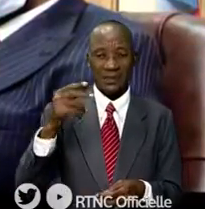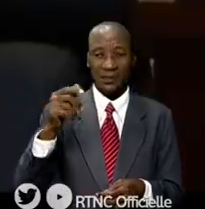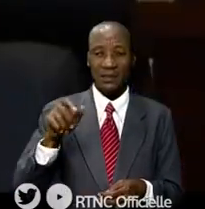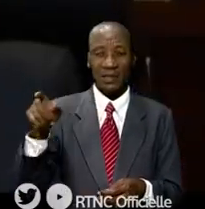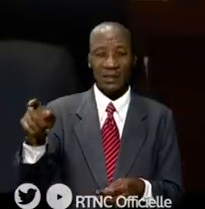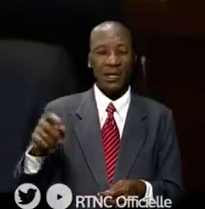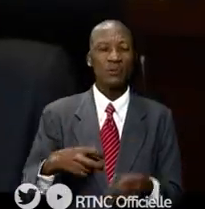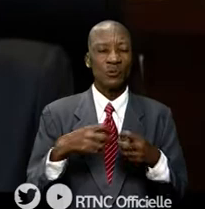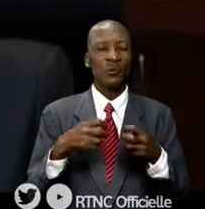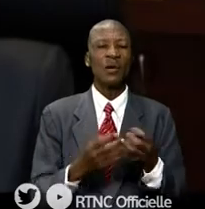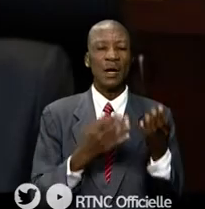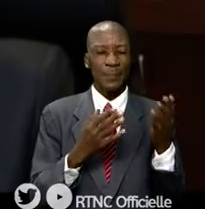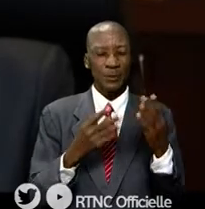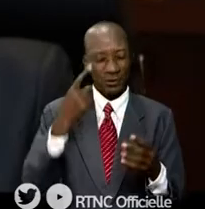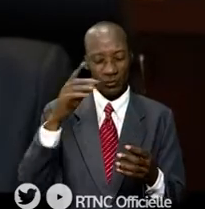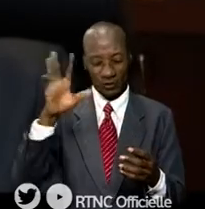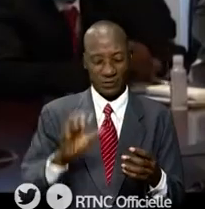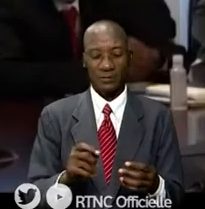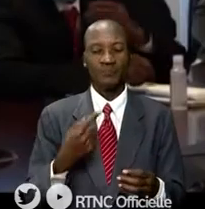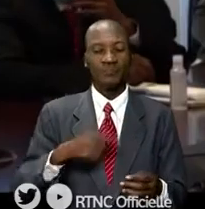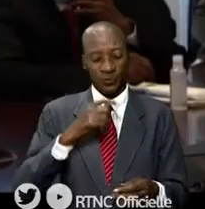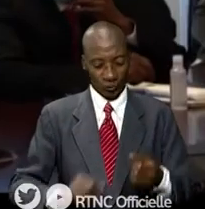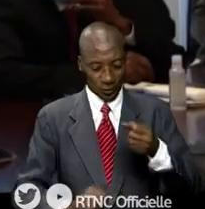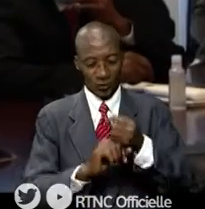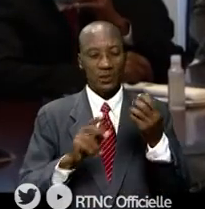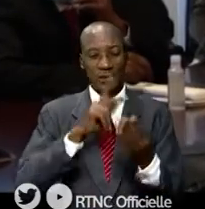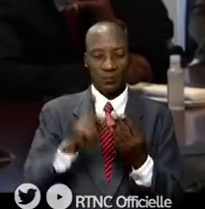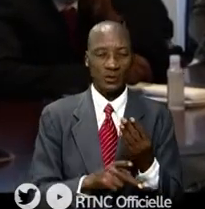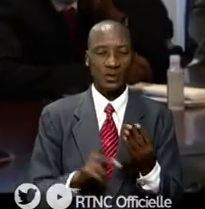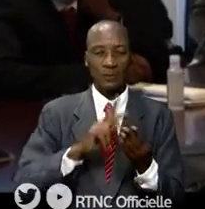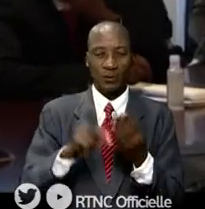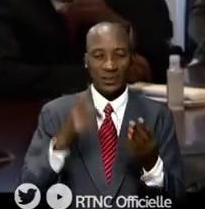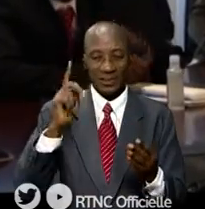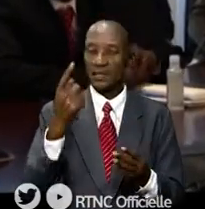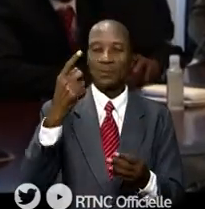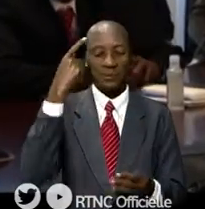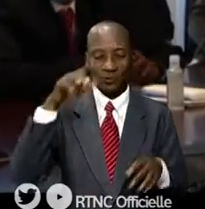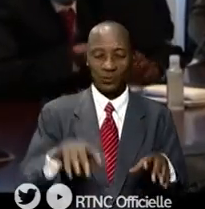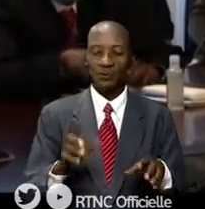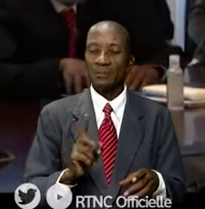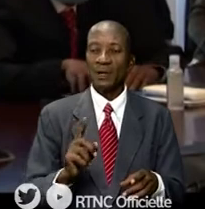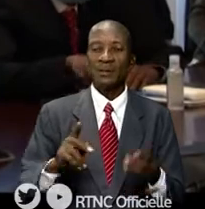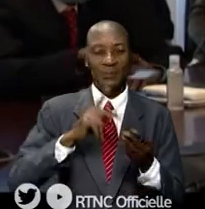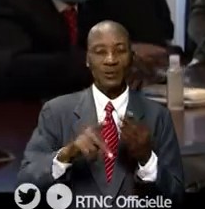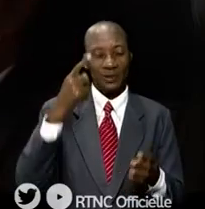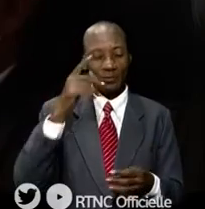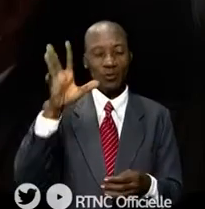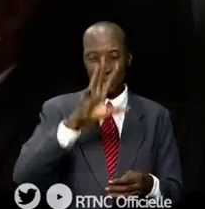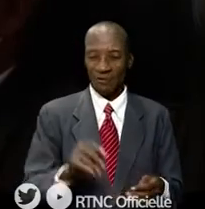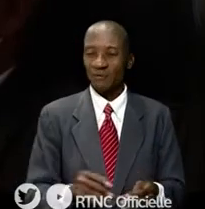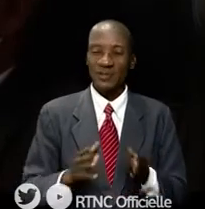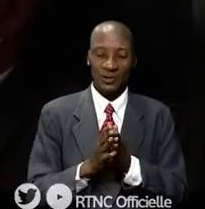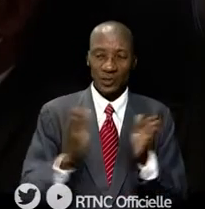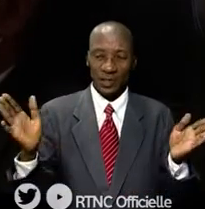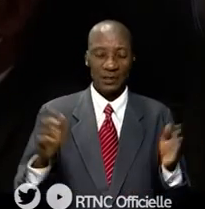le continent. Nous devons soutenir le projet du Grand Inga, qui n'est pas seulement de la RDC, mais celui du continent, a-t-il indiqué. Il a émis le vœu devant le chef de